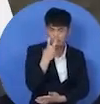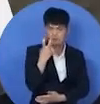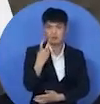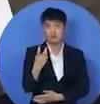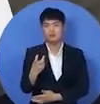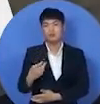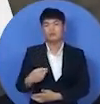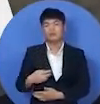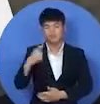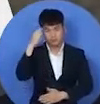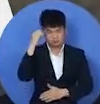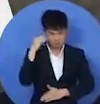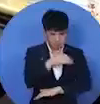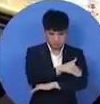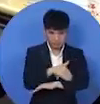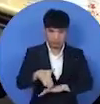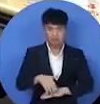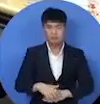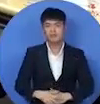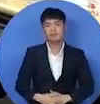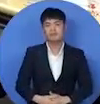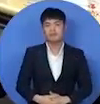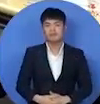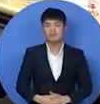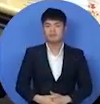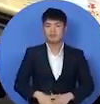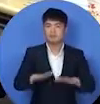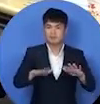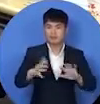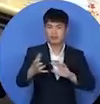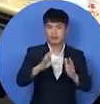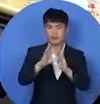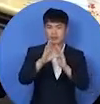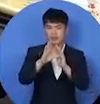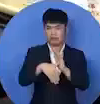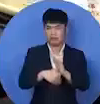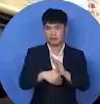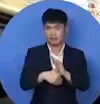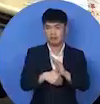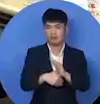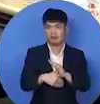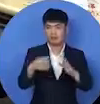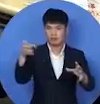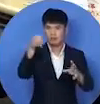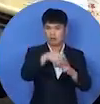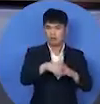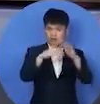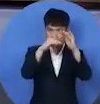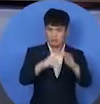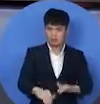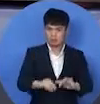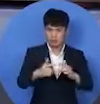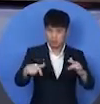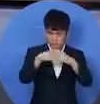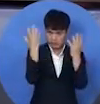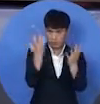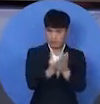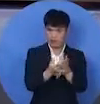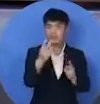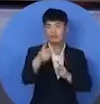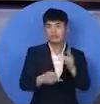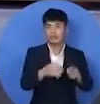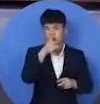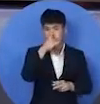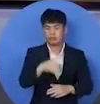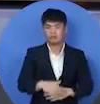최선을 다하겠습니다. 주민참여 예산은 지역회의에서 상정된 사업과 위원회 위원들의 제안사업 등으로